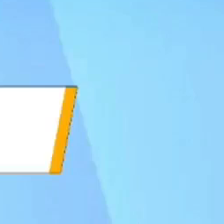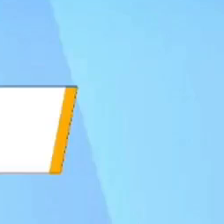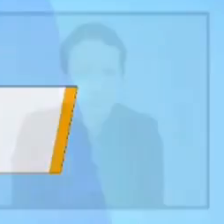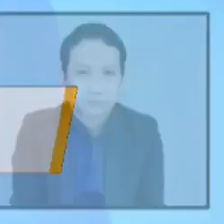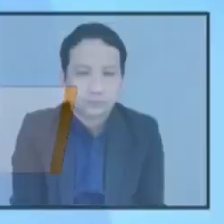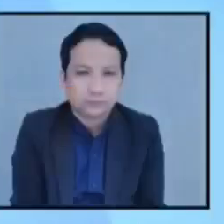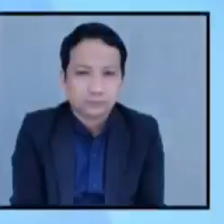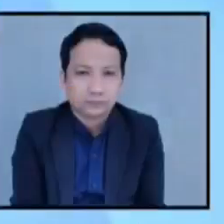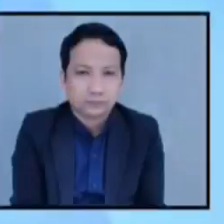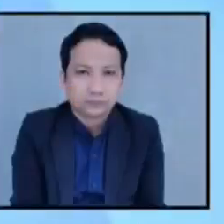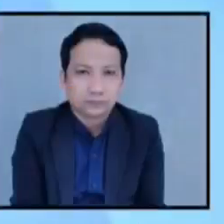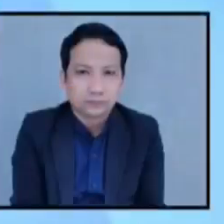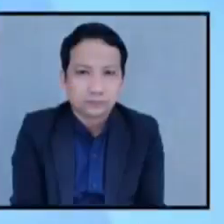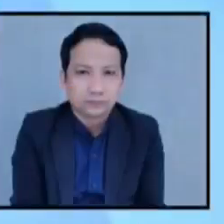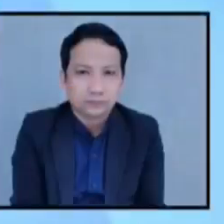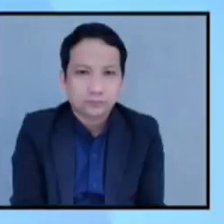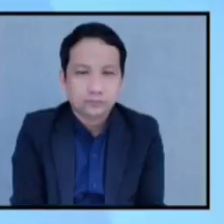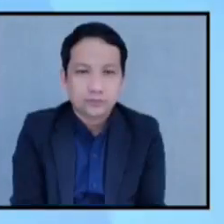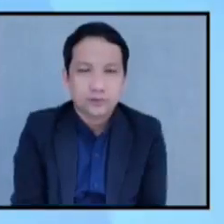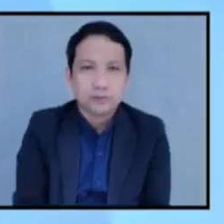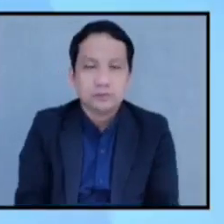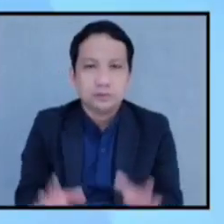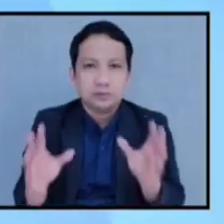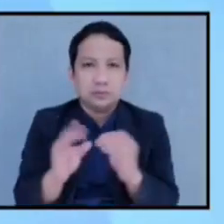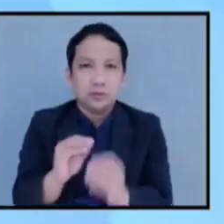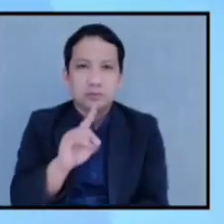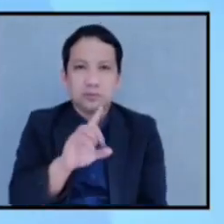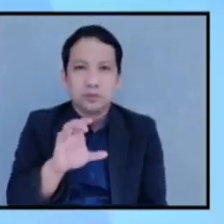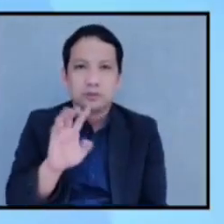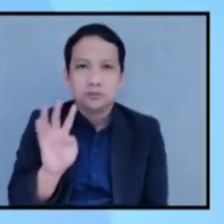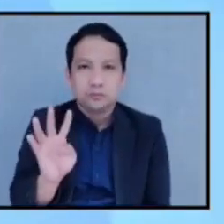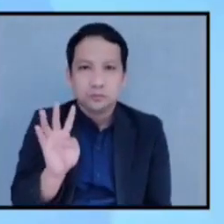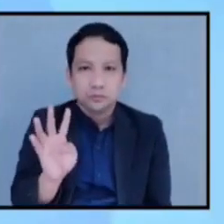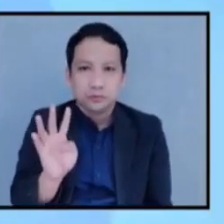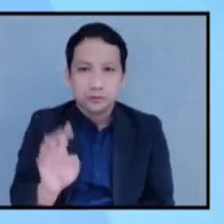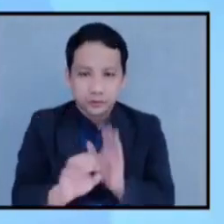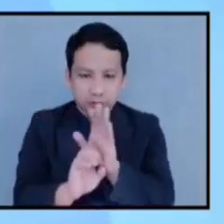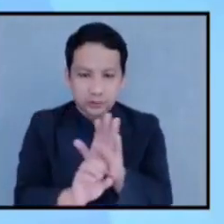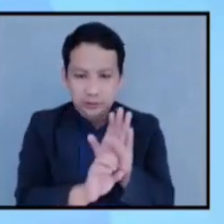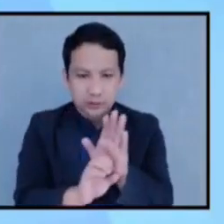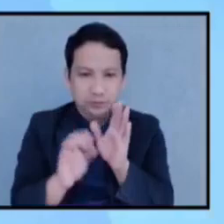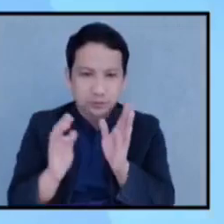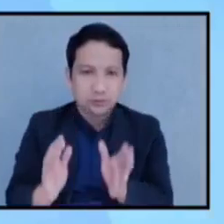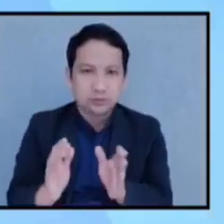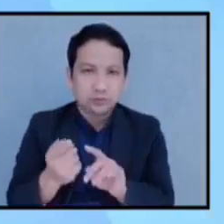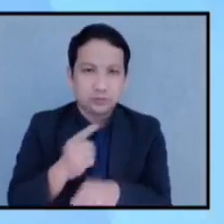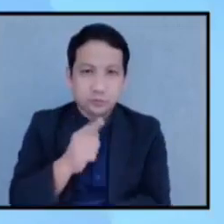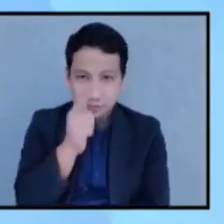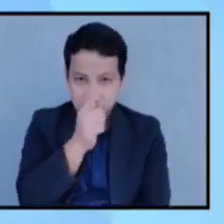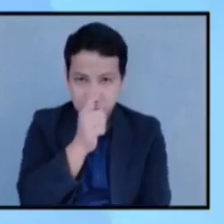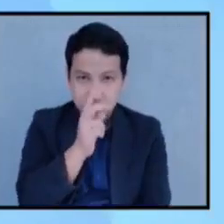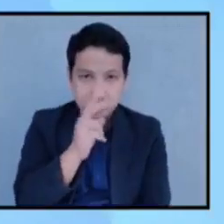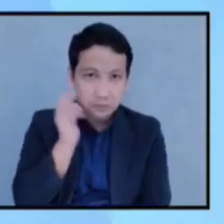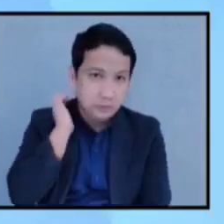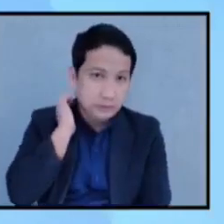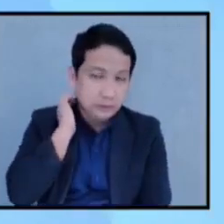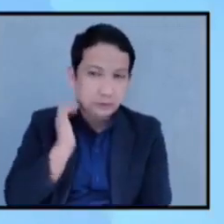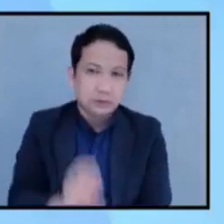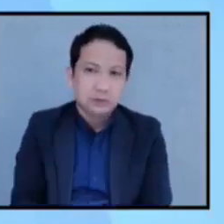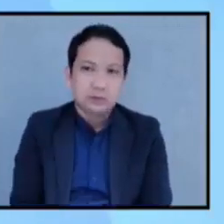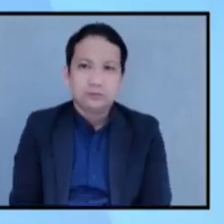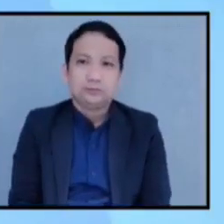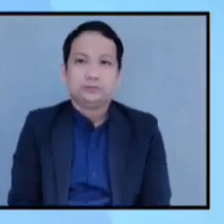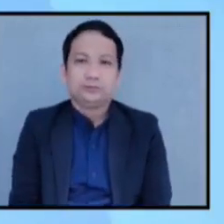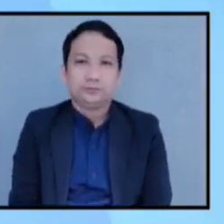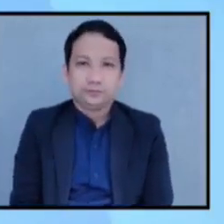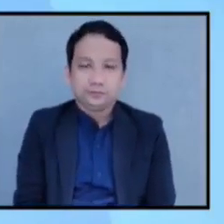We're glad to feature at least 140 exhibitors from Luzon, Visayas, and Mindanao. And syempre, i-highlight natin mga